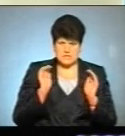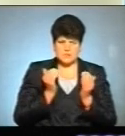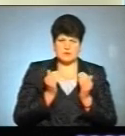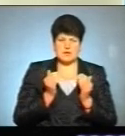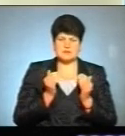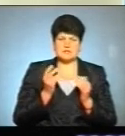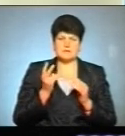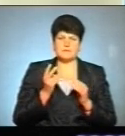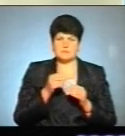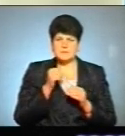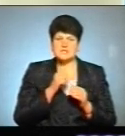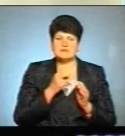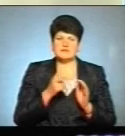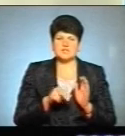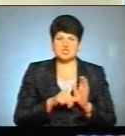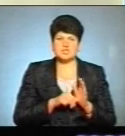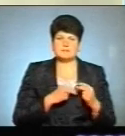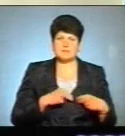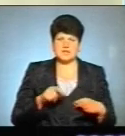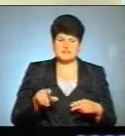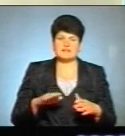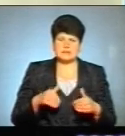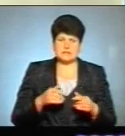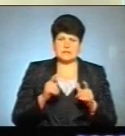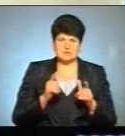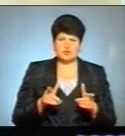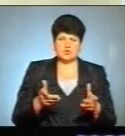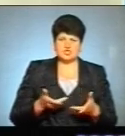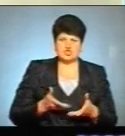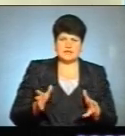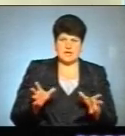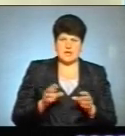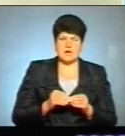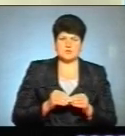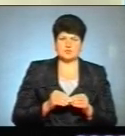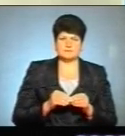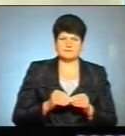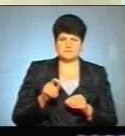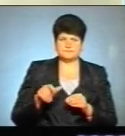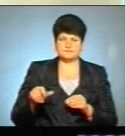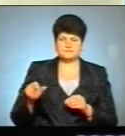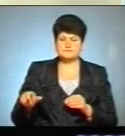26 працівників дали згоду жити разом з підопічними